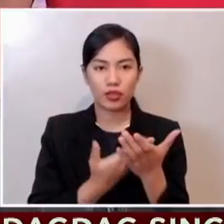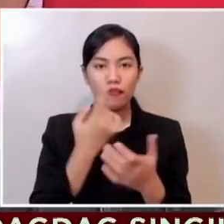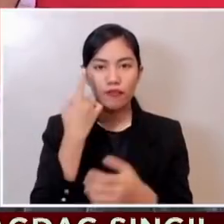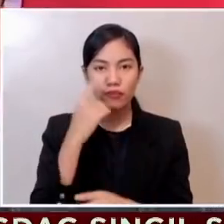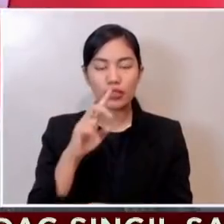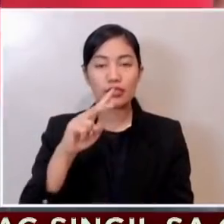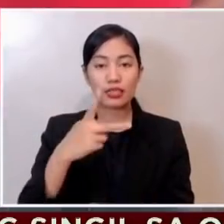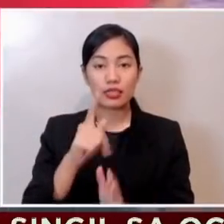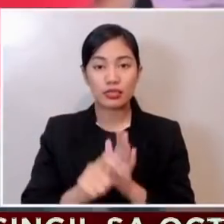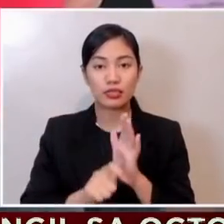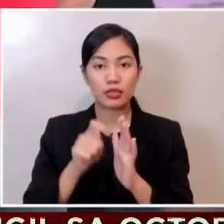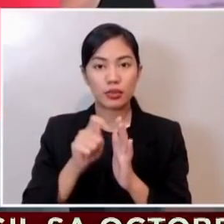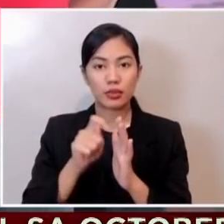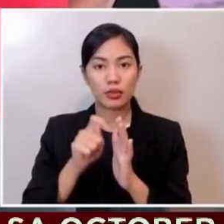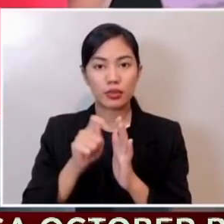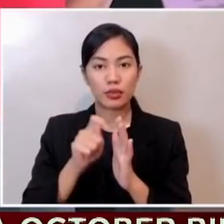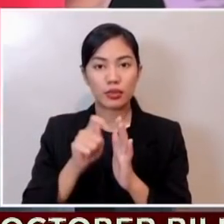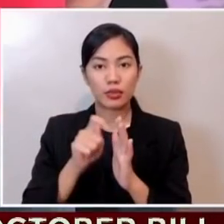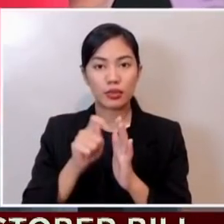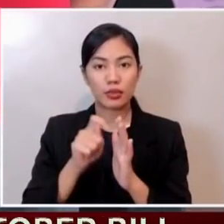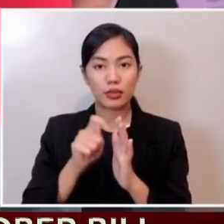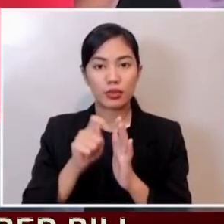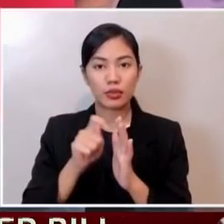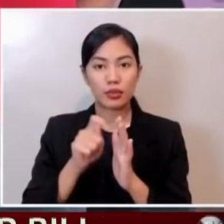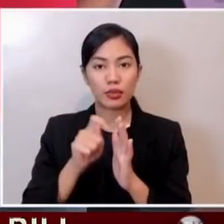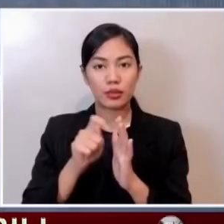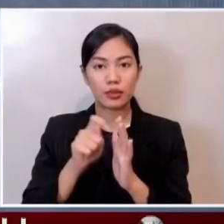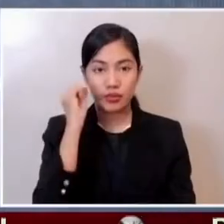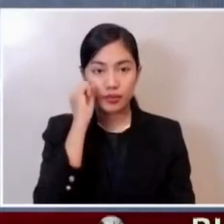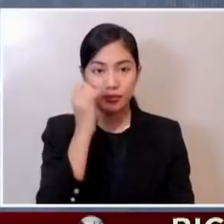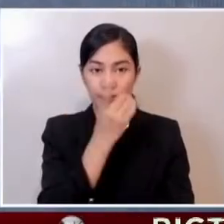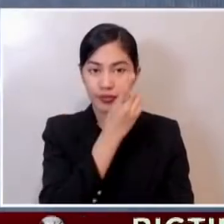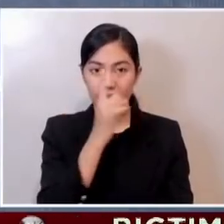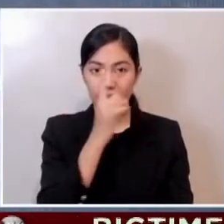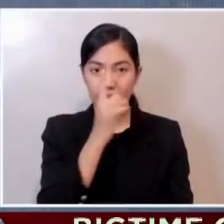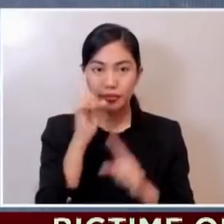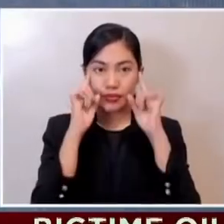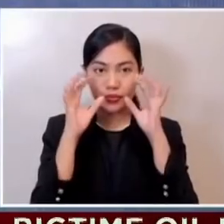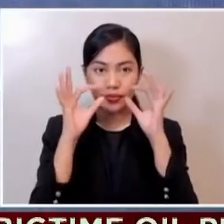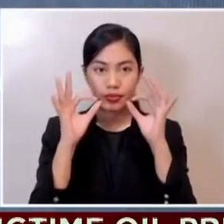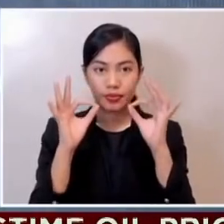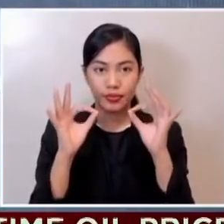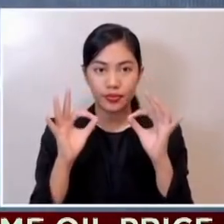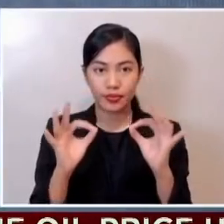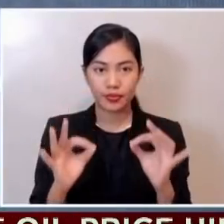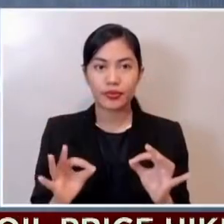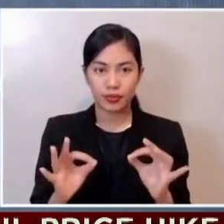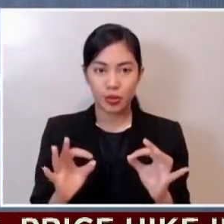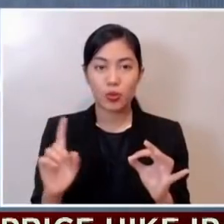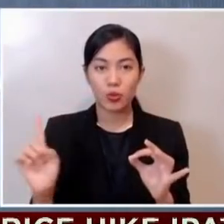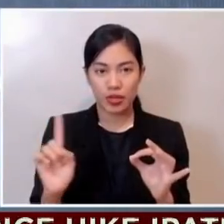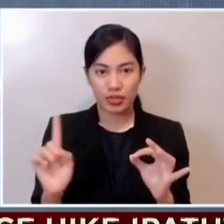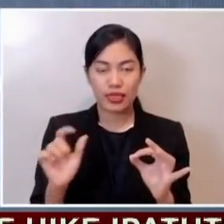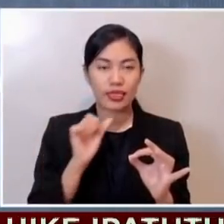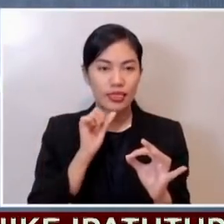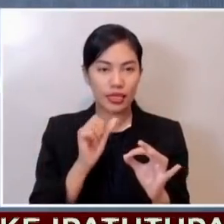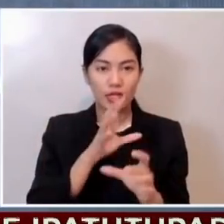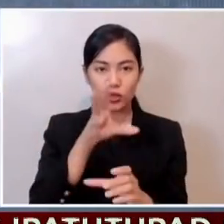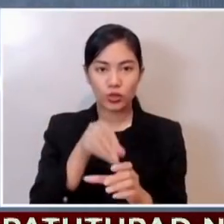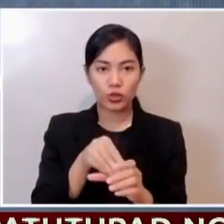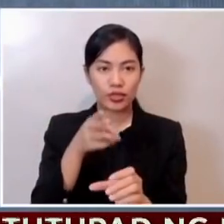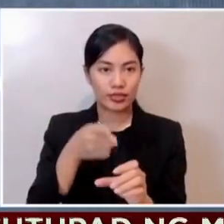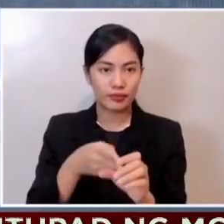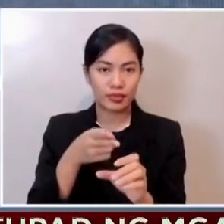City Mayor Sara Duterte na hindi tumakbong Pangulo. Na tayo lang po ay tatakbo bilang pangalawang pangulo,